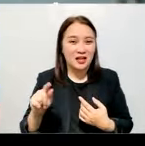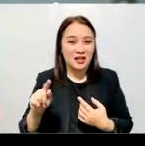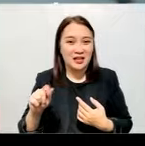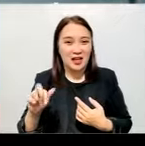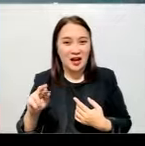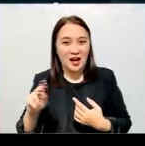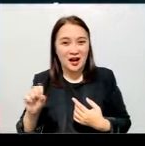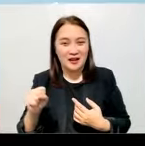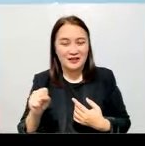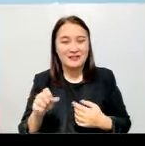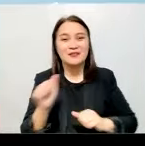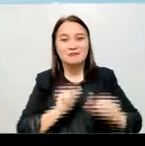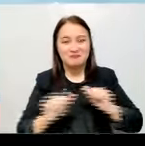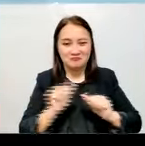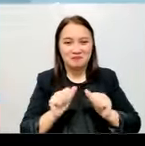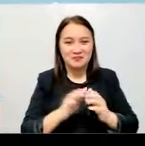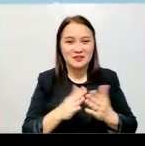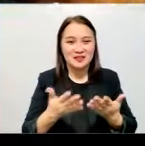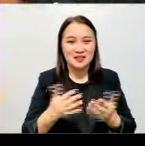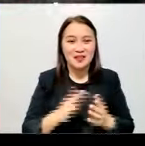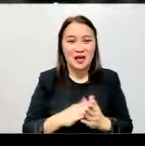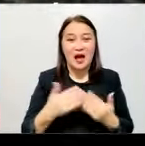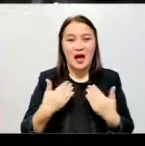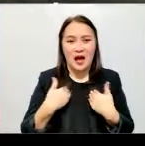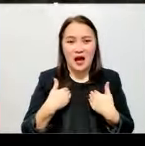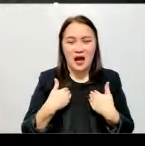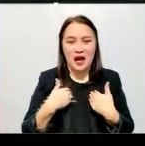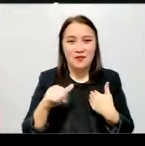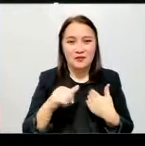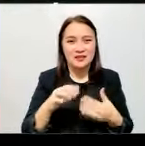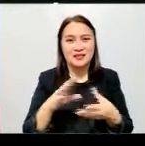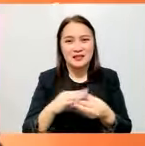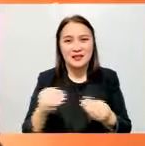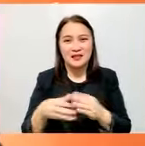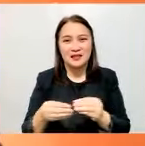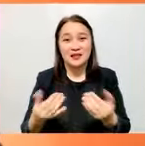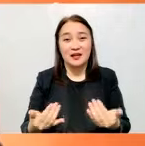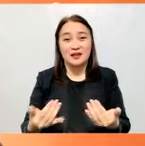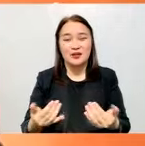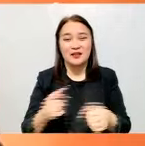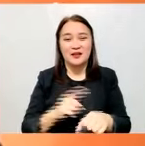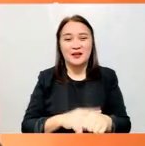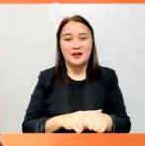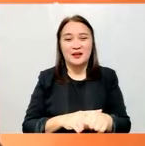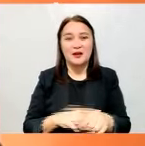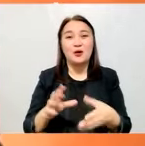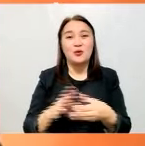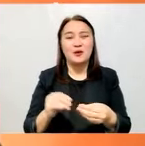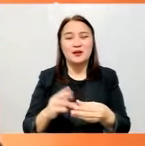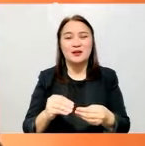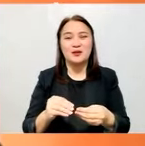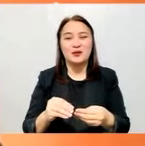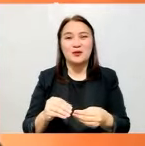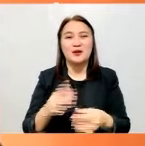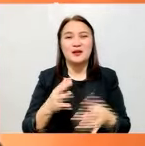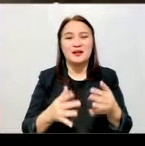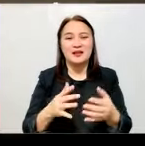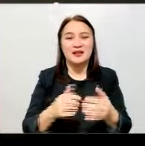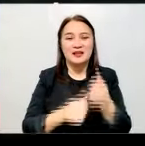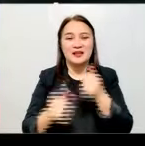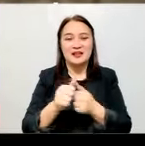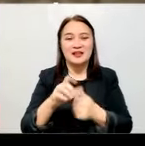umaatikabong eksena, relate much din daw ang kwento ng Avatar sa panahon ngayon. Kwento ni Fire Lord Ozai Daniel Day